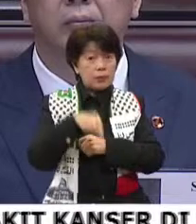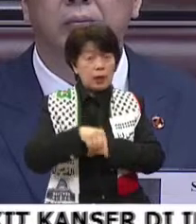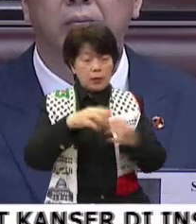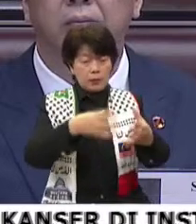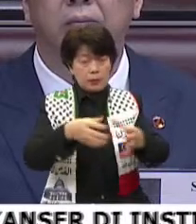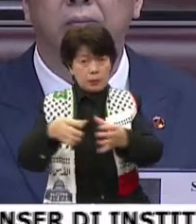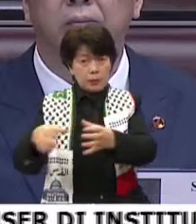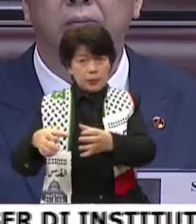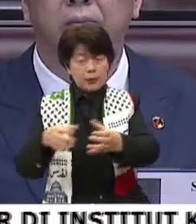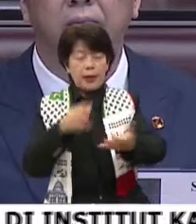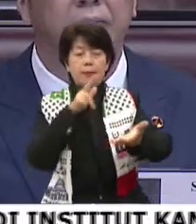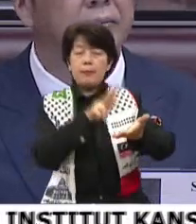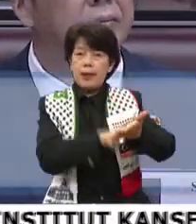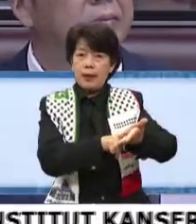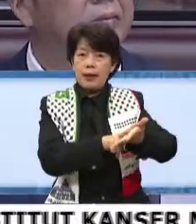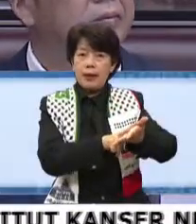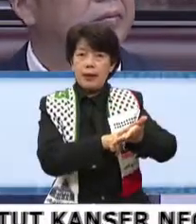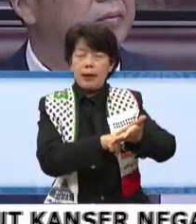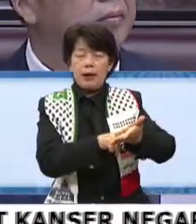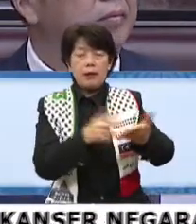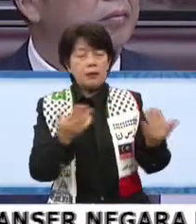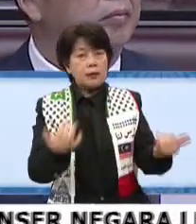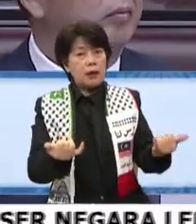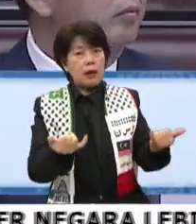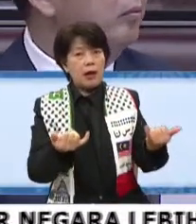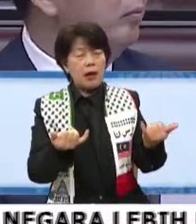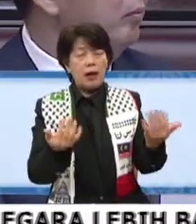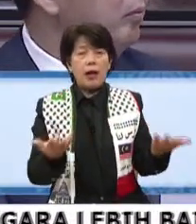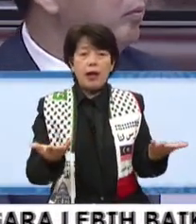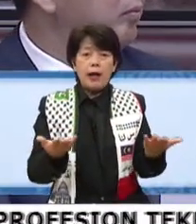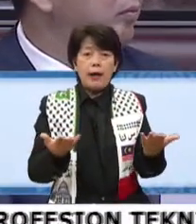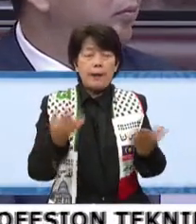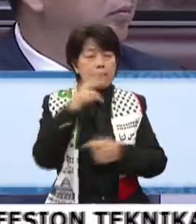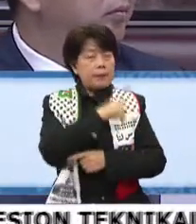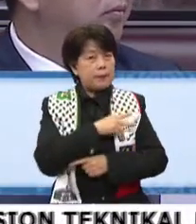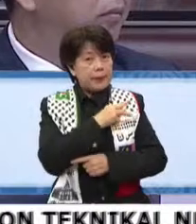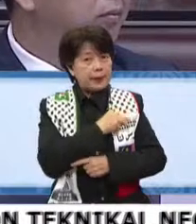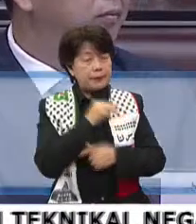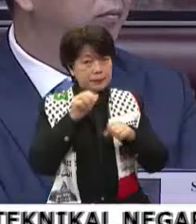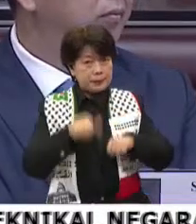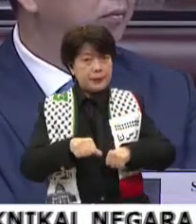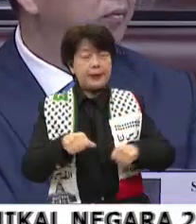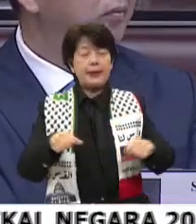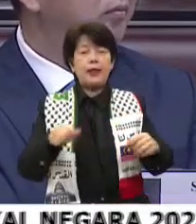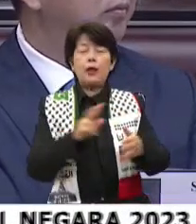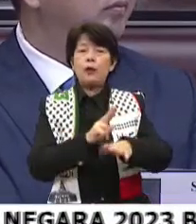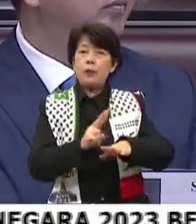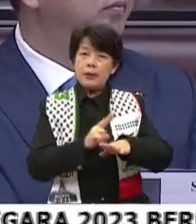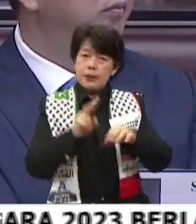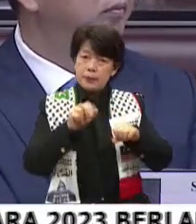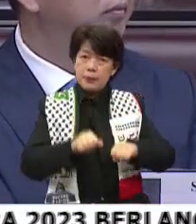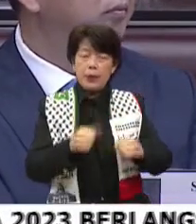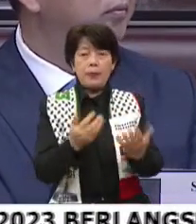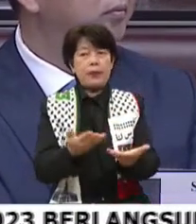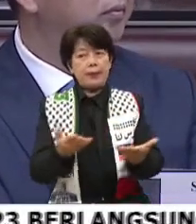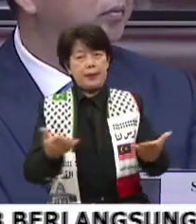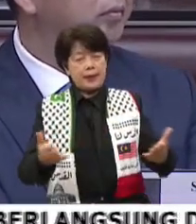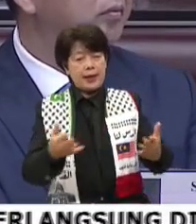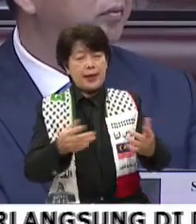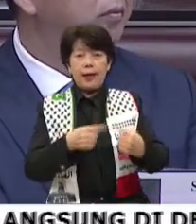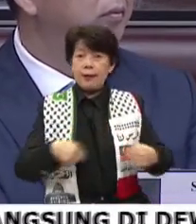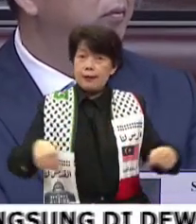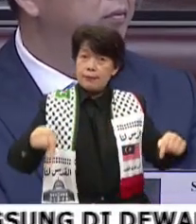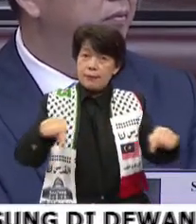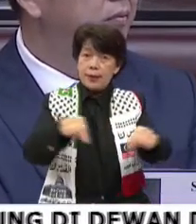berdaftar dan apakah perancangan Kementerian untuk menggalakkan Koperasi ini mengeluarkan produk-produk tempatan